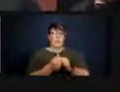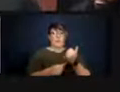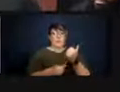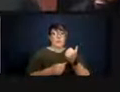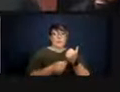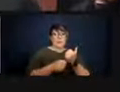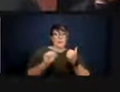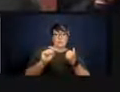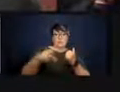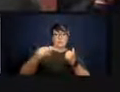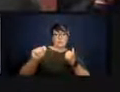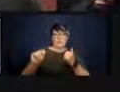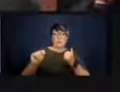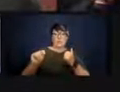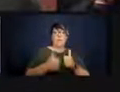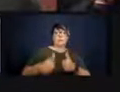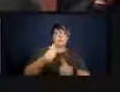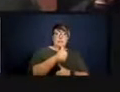مع